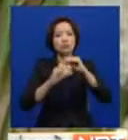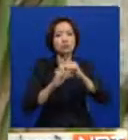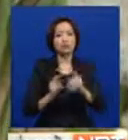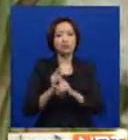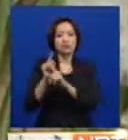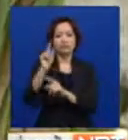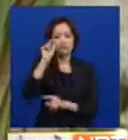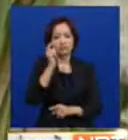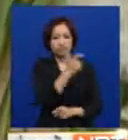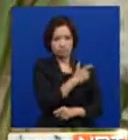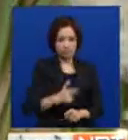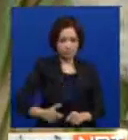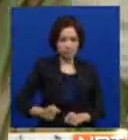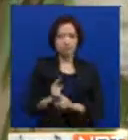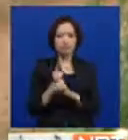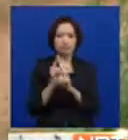ราชดำริ